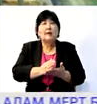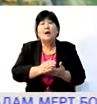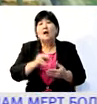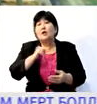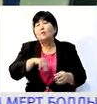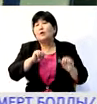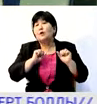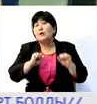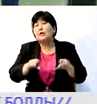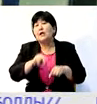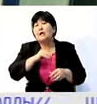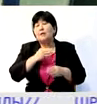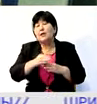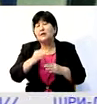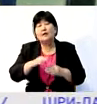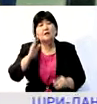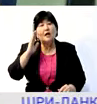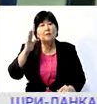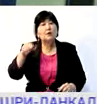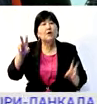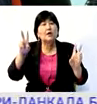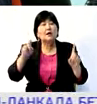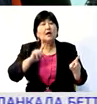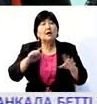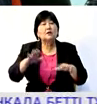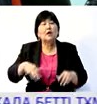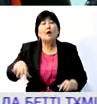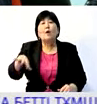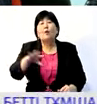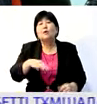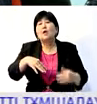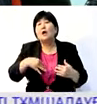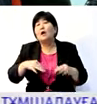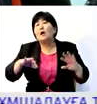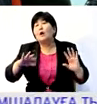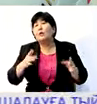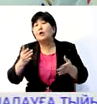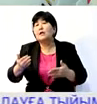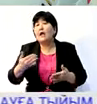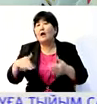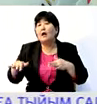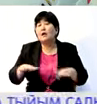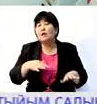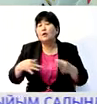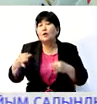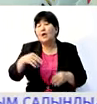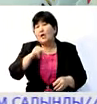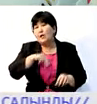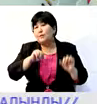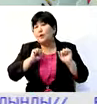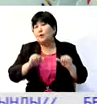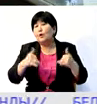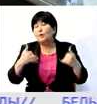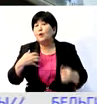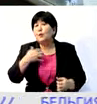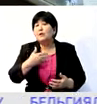Еңбекті қорғау және еңбек саласының болашағы тақырыбымен өткен жиында өндірістегі қайғылы оқиғалардың алдын алу мәселесі талқыланды. Еңбекті қорғау бүгінде